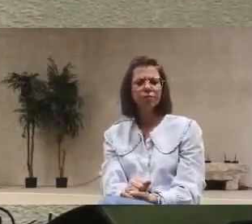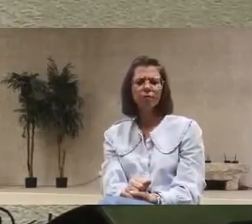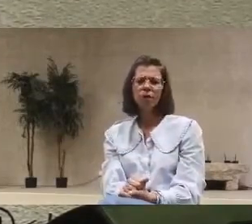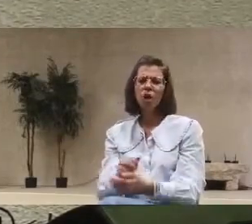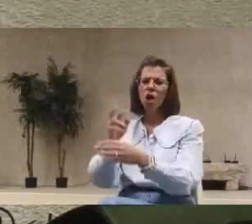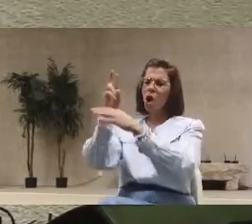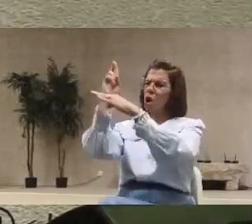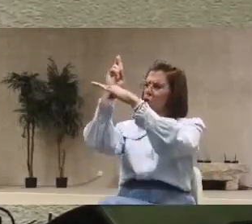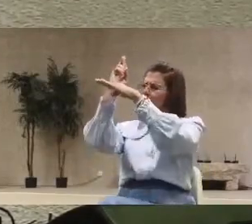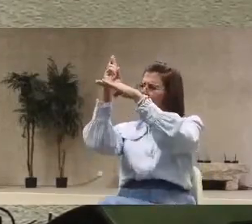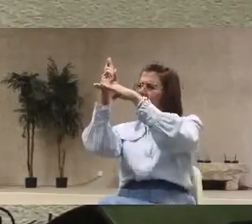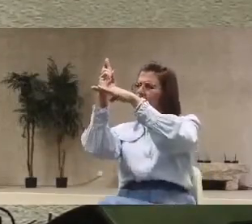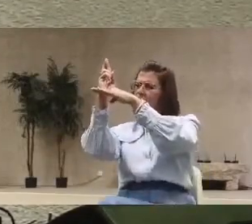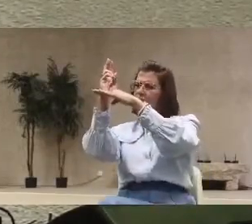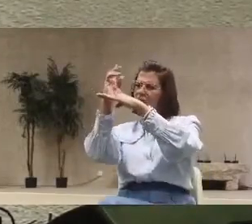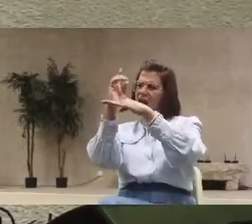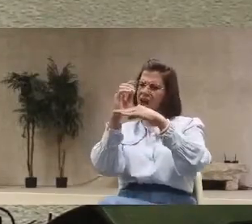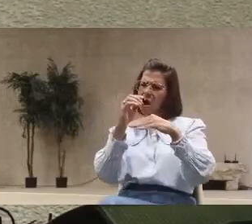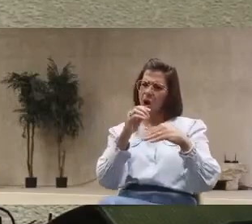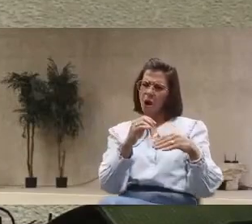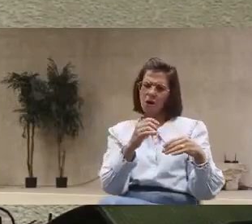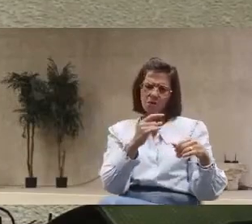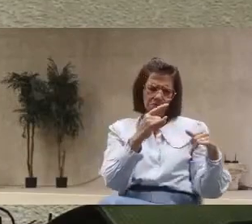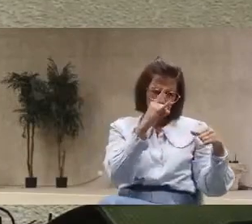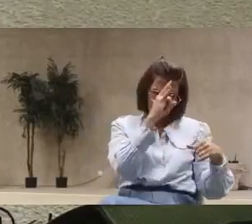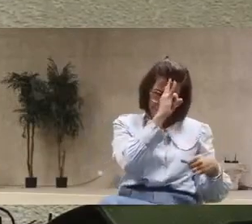Notre monde, il est tel qu'il est.